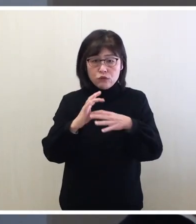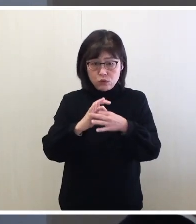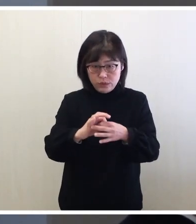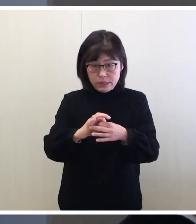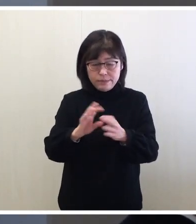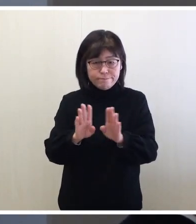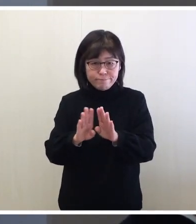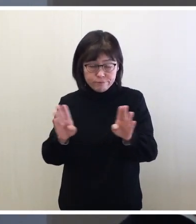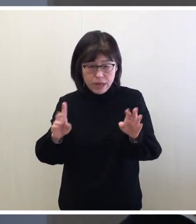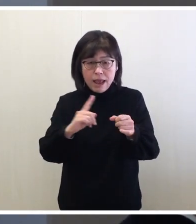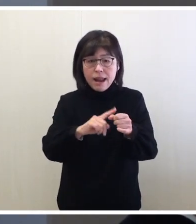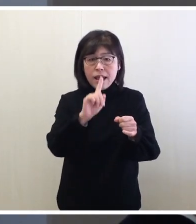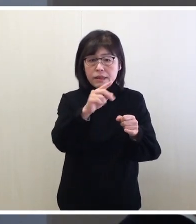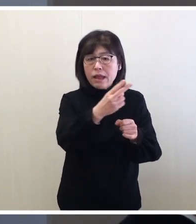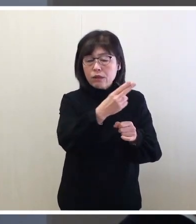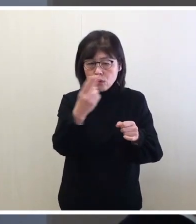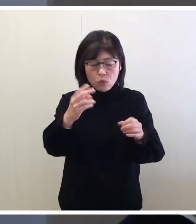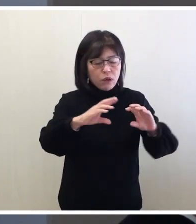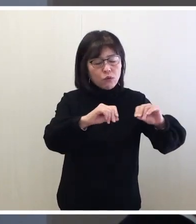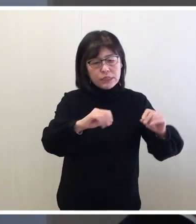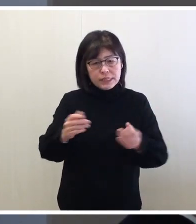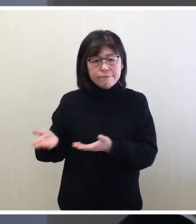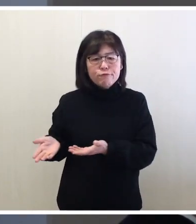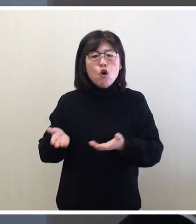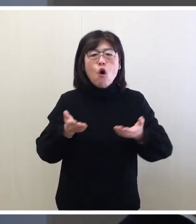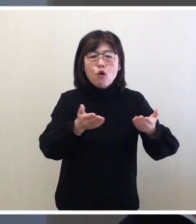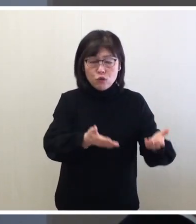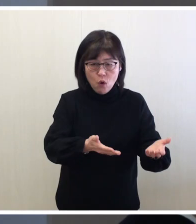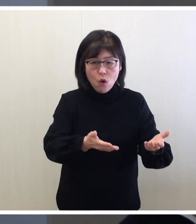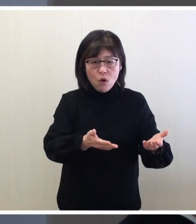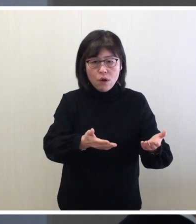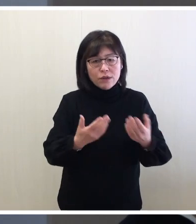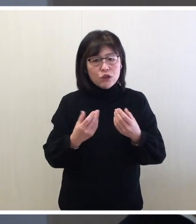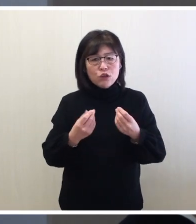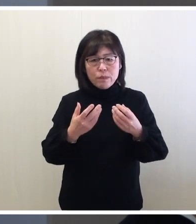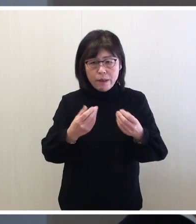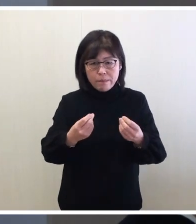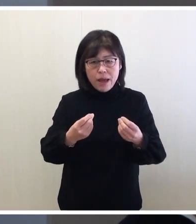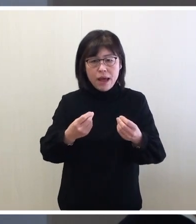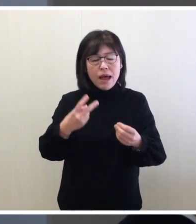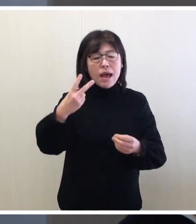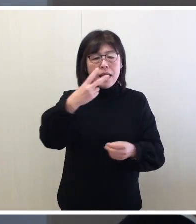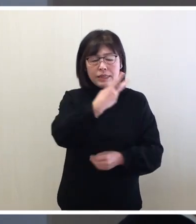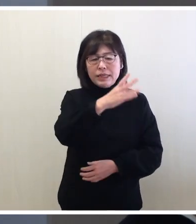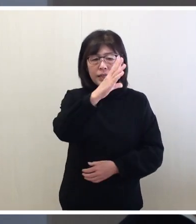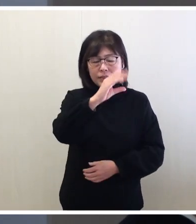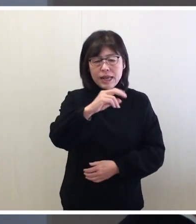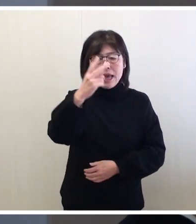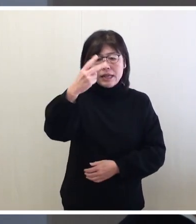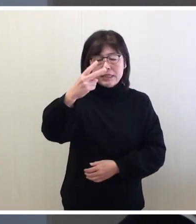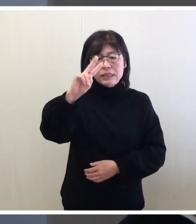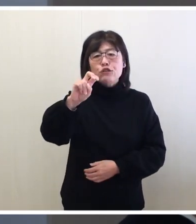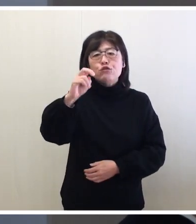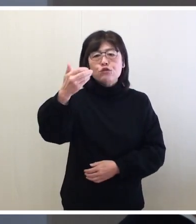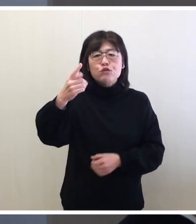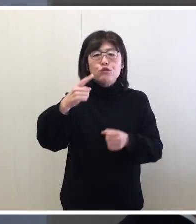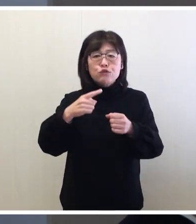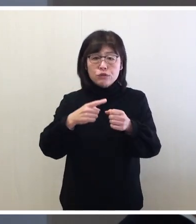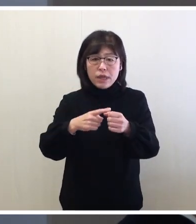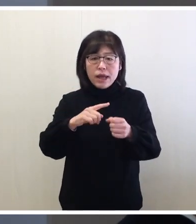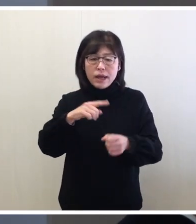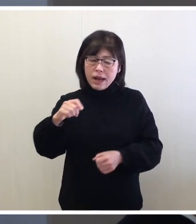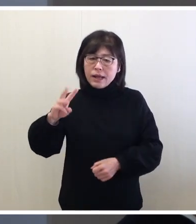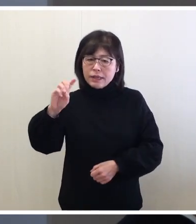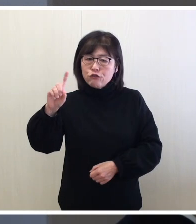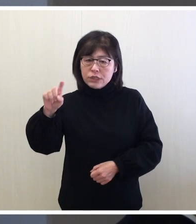して、来年度中には、来年度には土地譲渡契約を締結すると、その後、2029年から31年にかけ